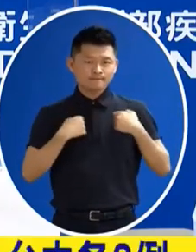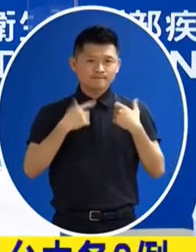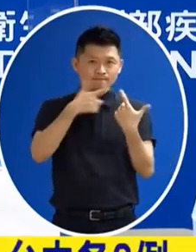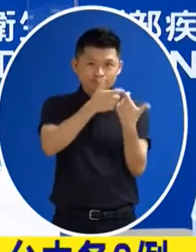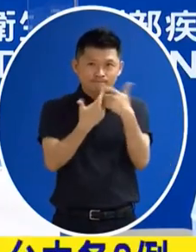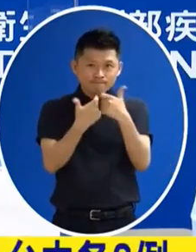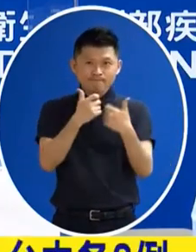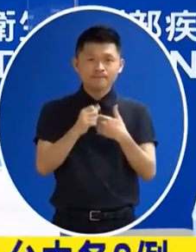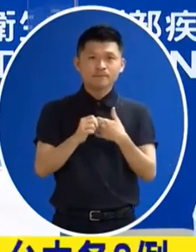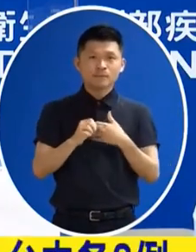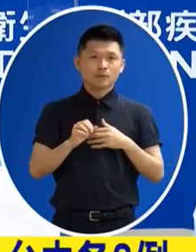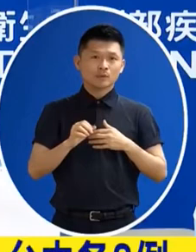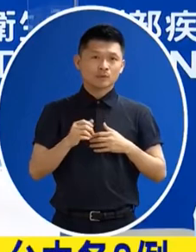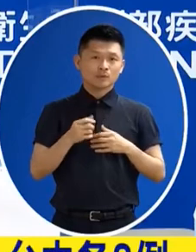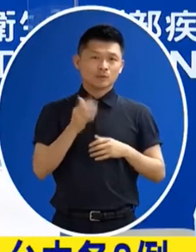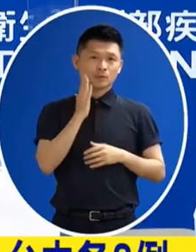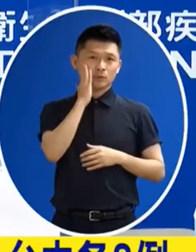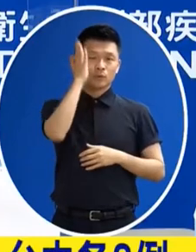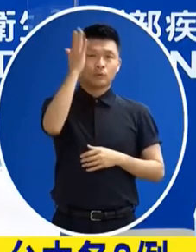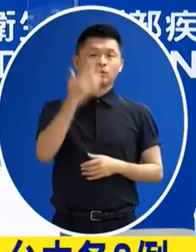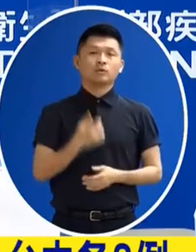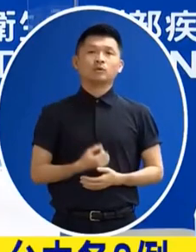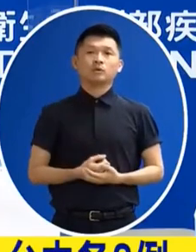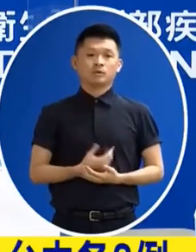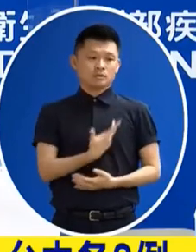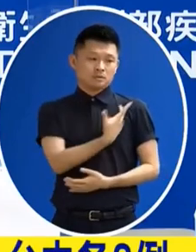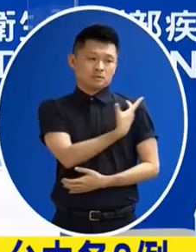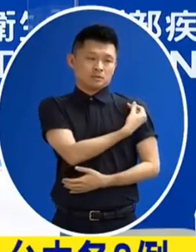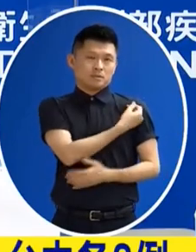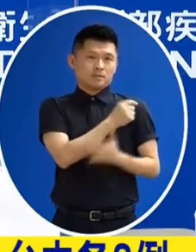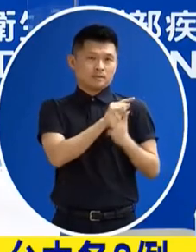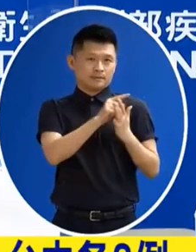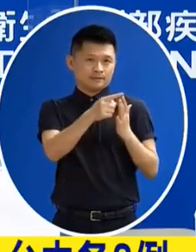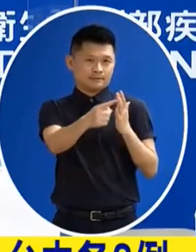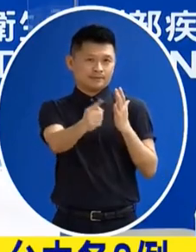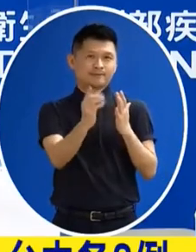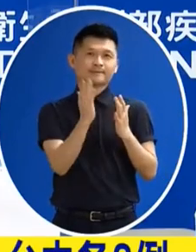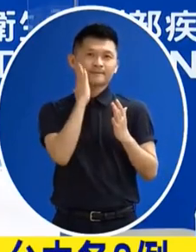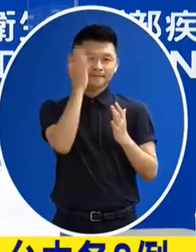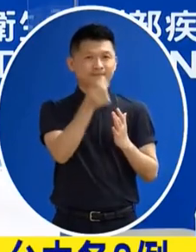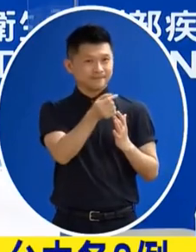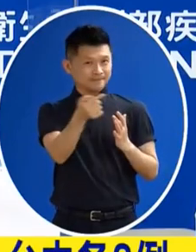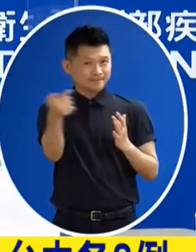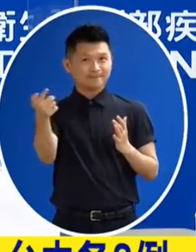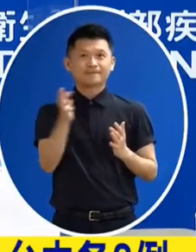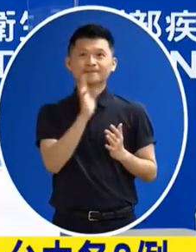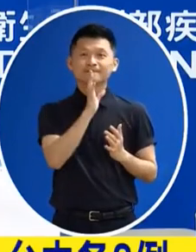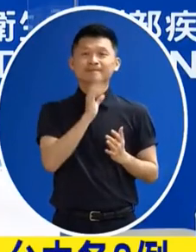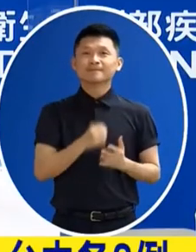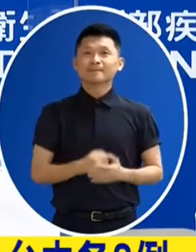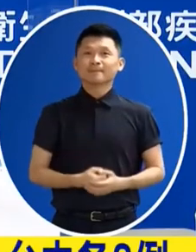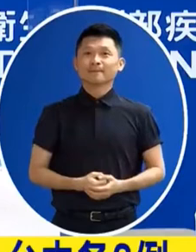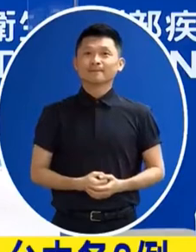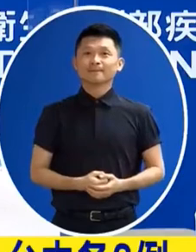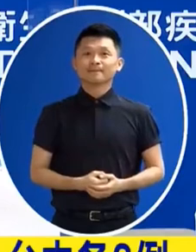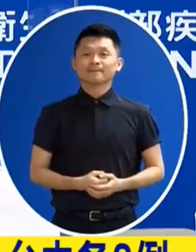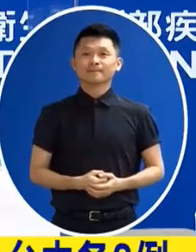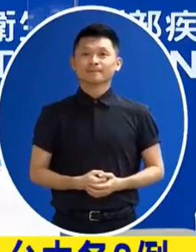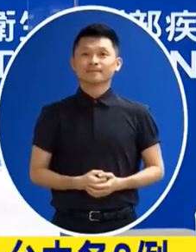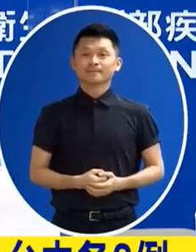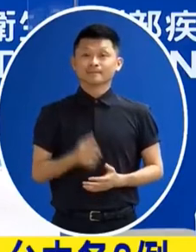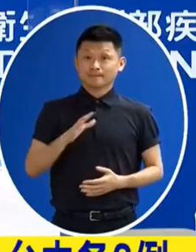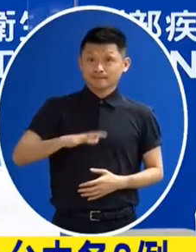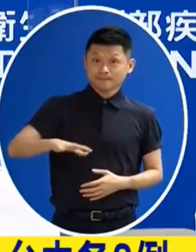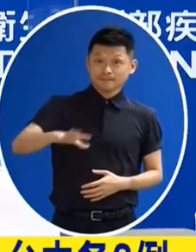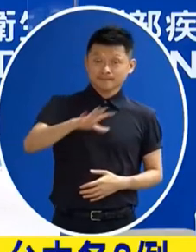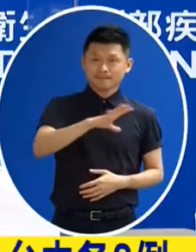我看越来我们的疫苗的施打哈，应该是越来越顺畅哈，越来越顺畅。那总体来